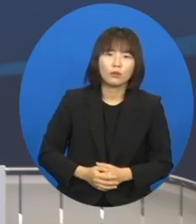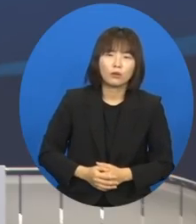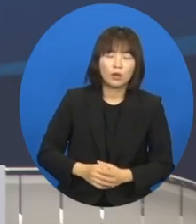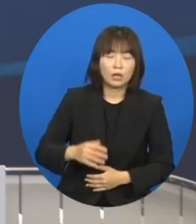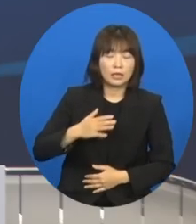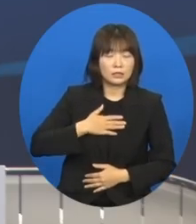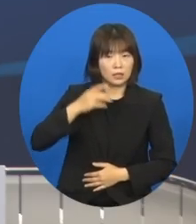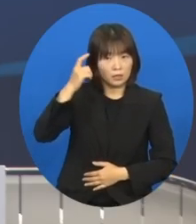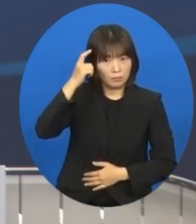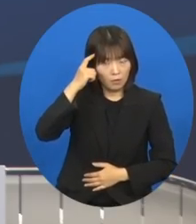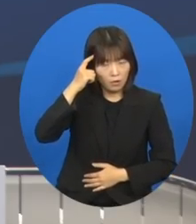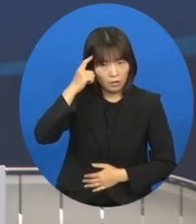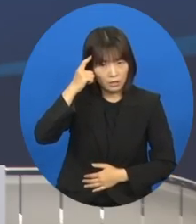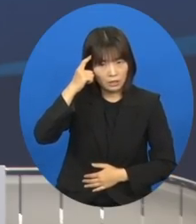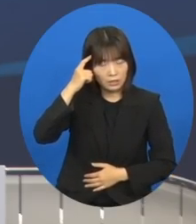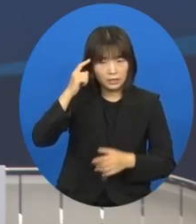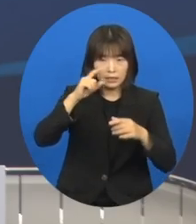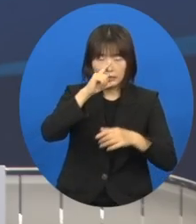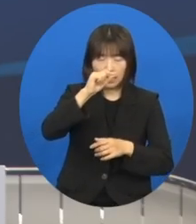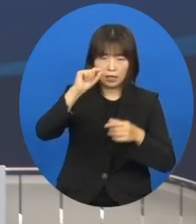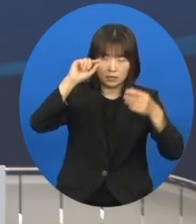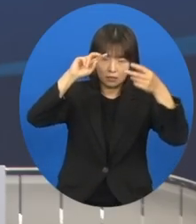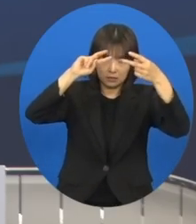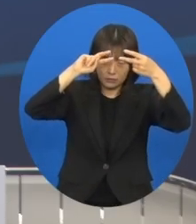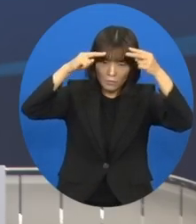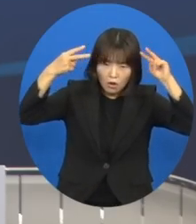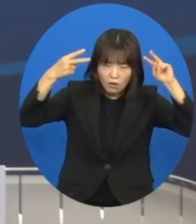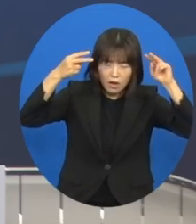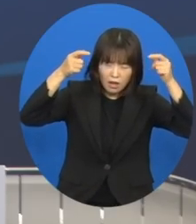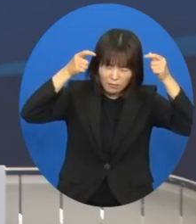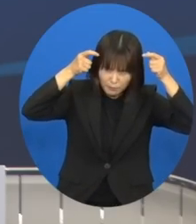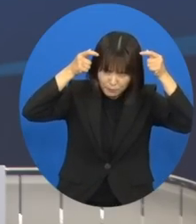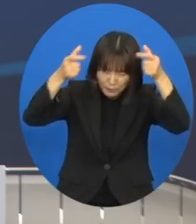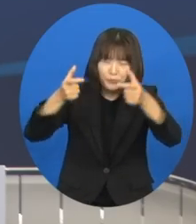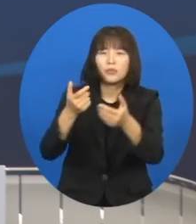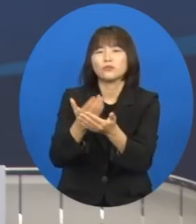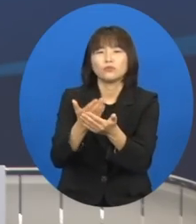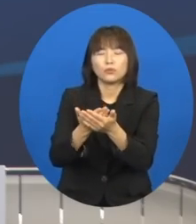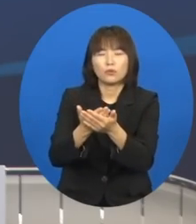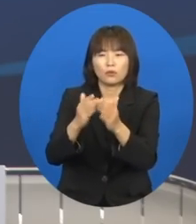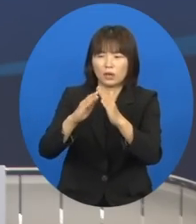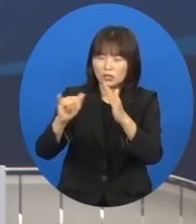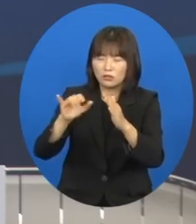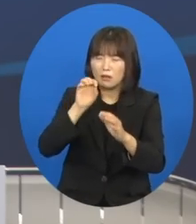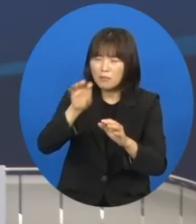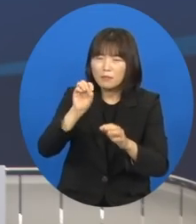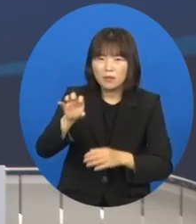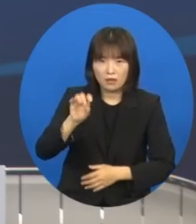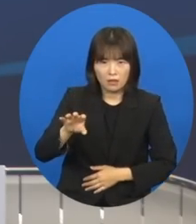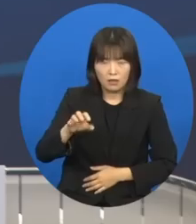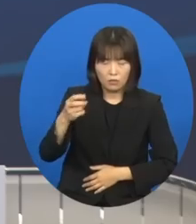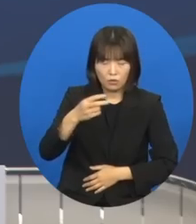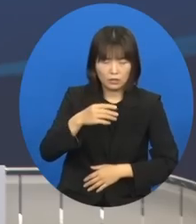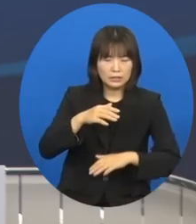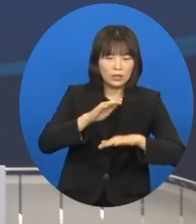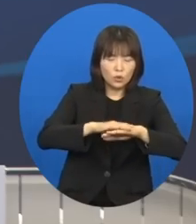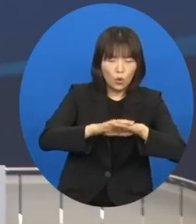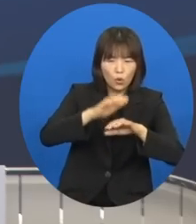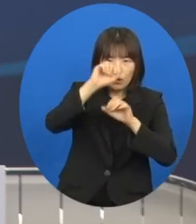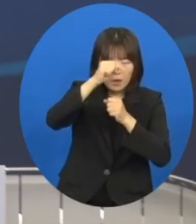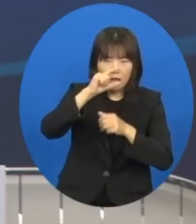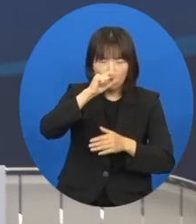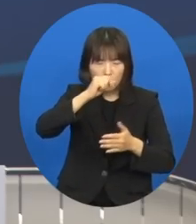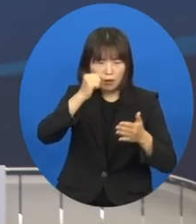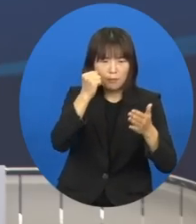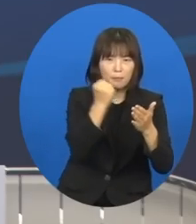머리에 가시면류관 이거 좀 빼주세요. 손과 발에 못이 박혀서